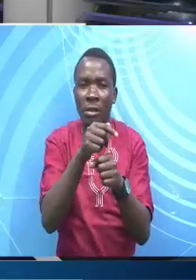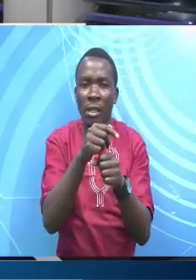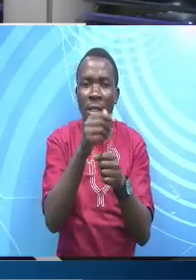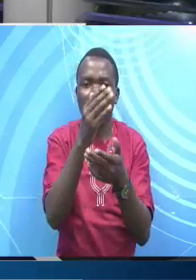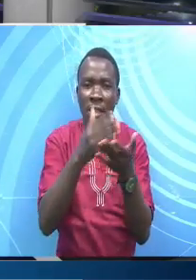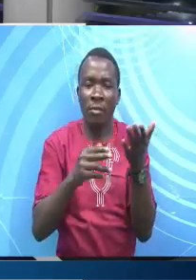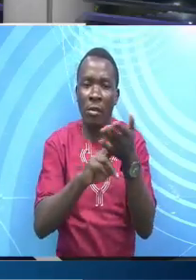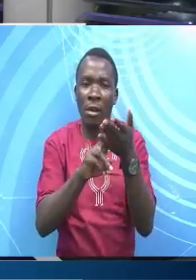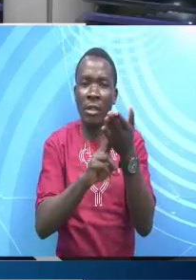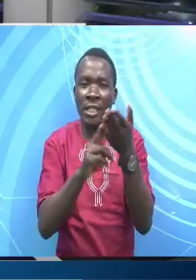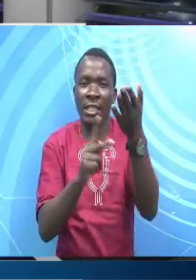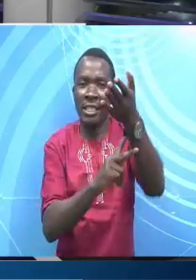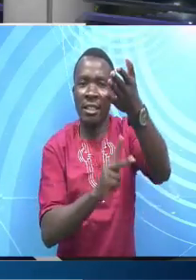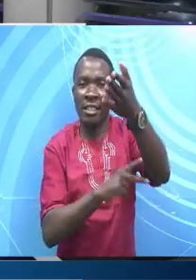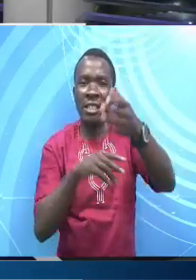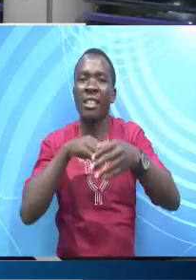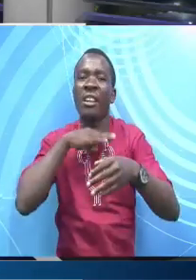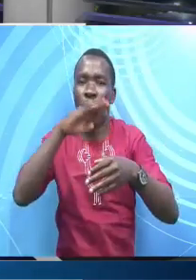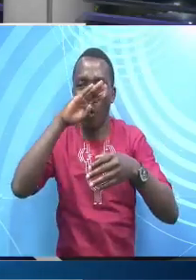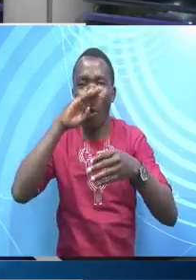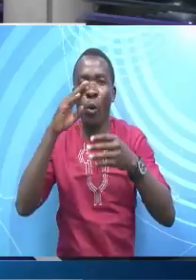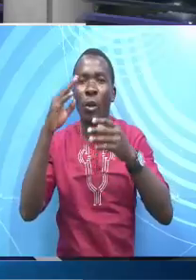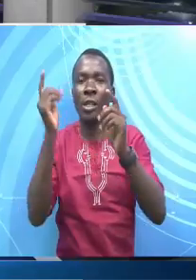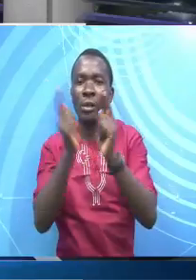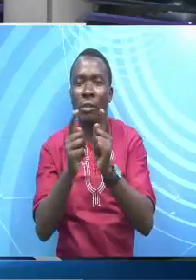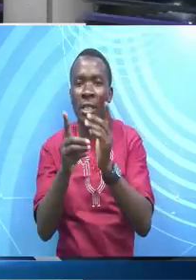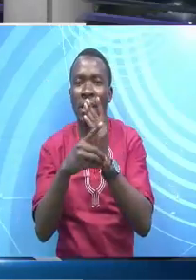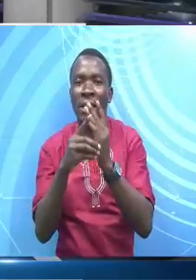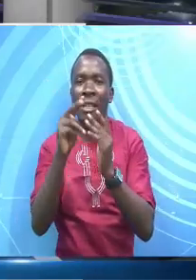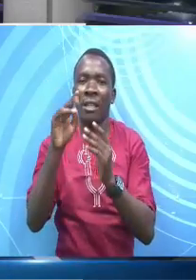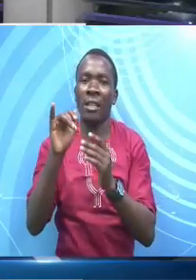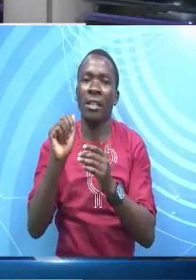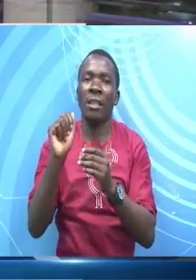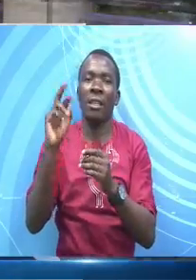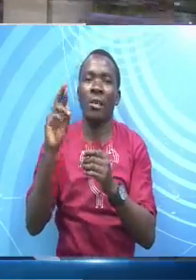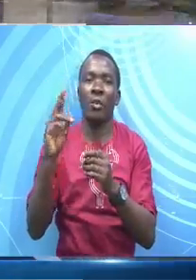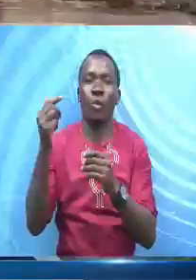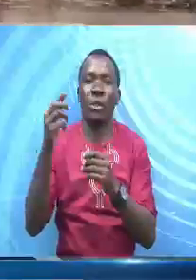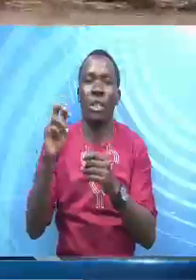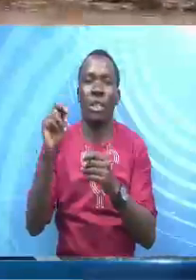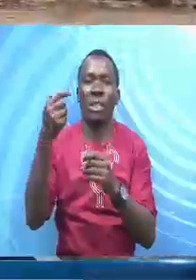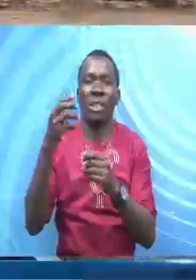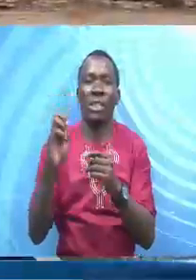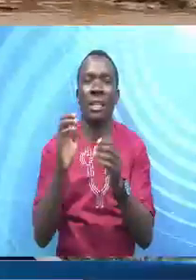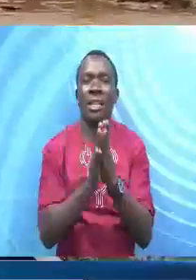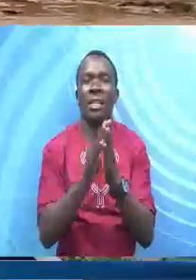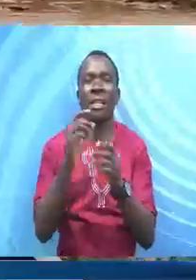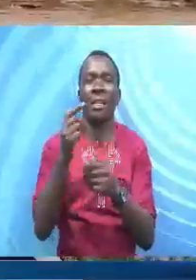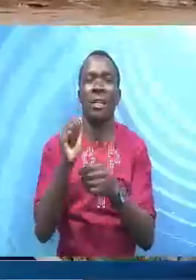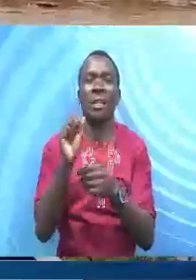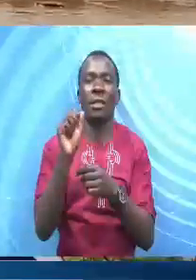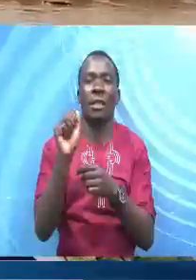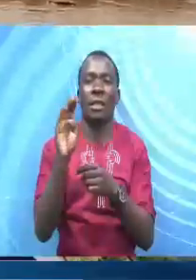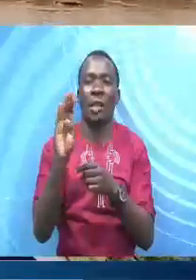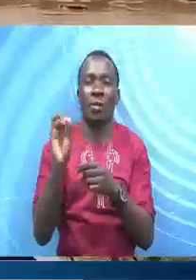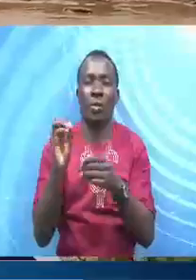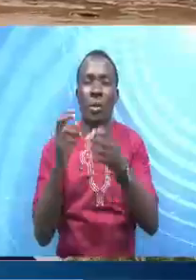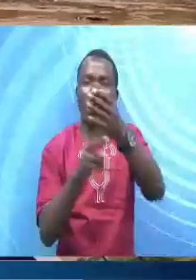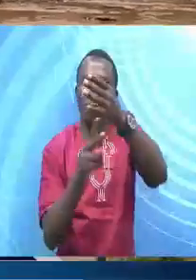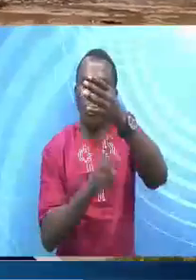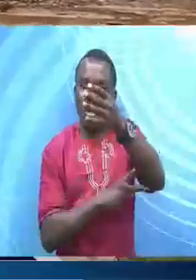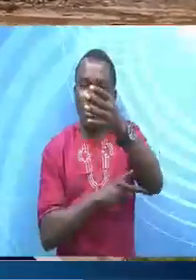cya Nyabugogo gihuza akarere ka Nyarugenge na karere ka Gasabo Ni mu mugezi wa Nyabugogo ku kiraro gitandukanye umurenge wa